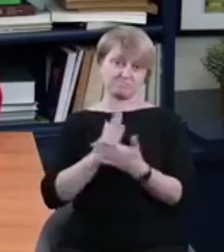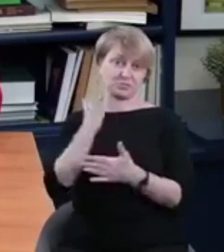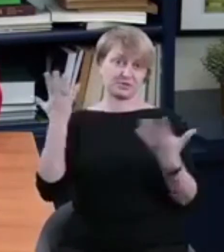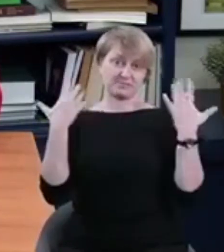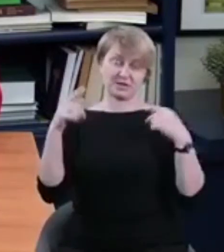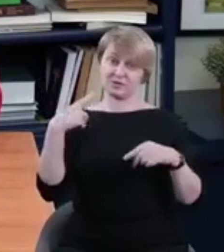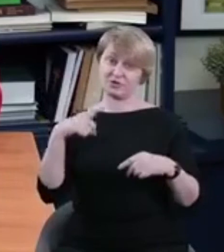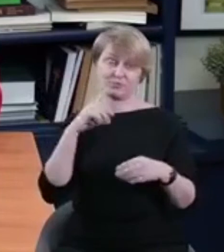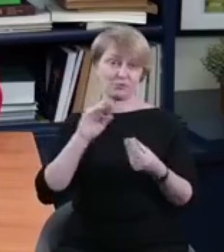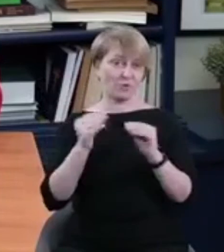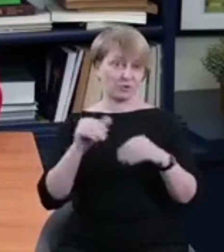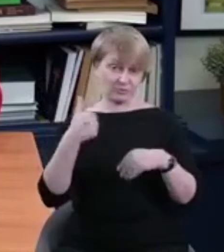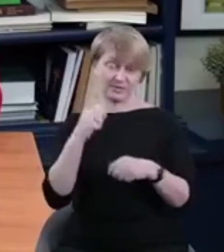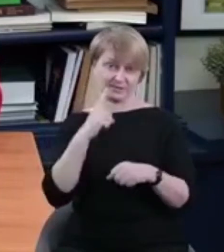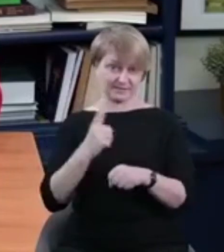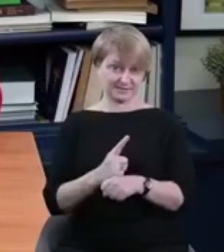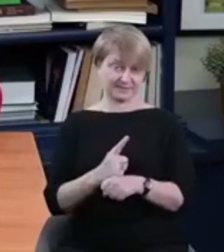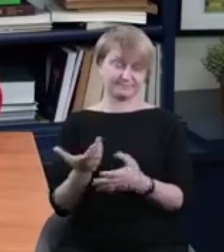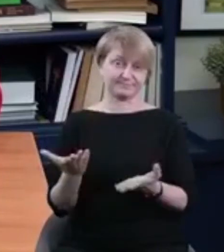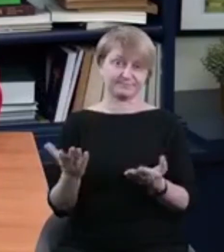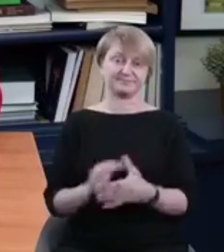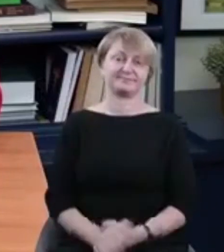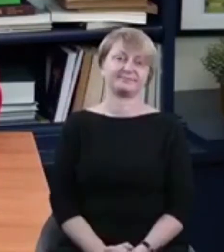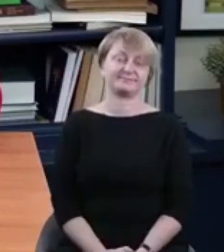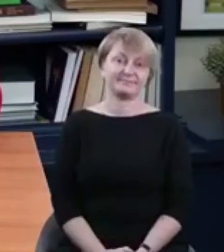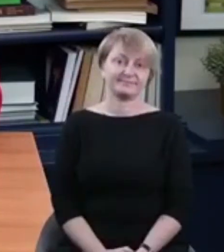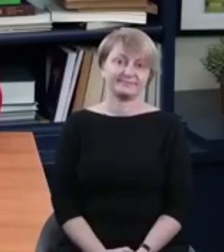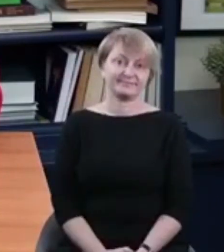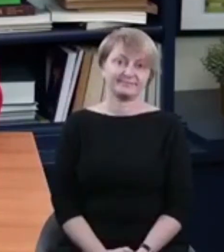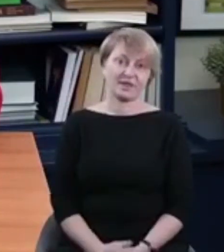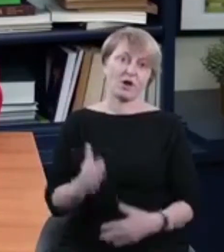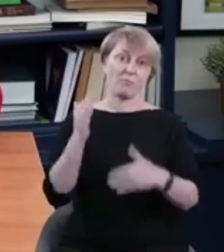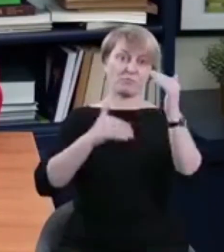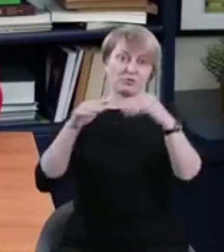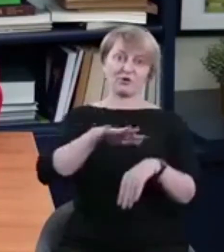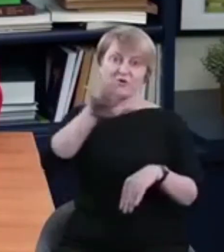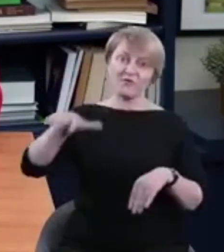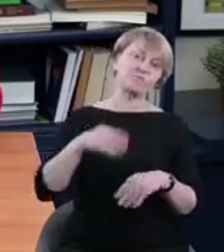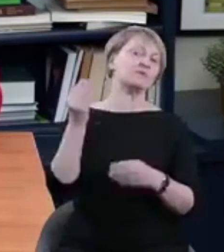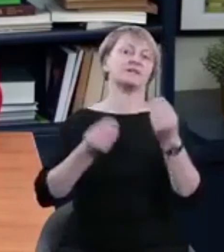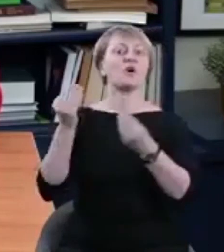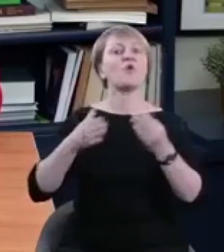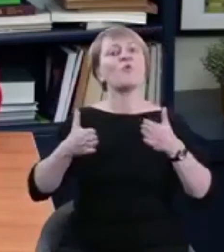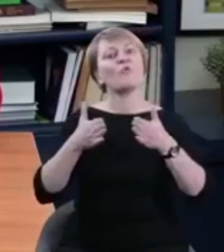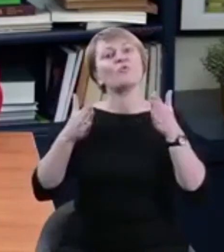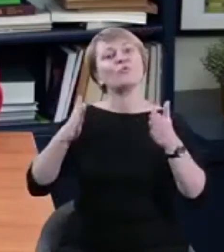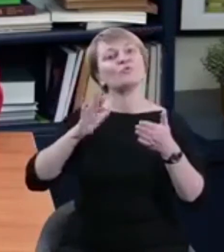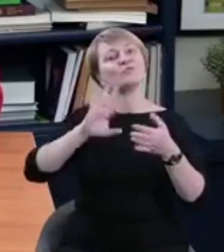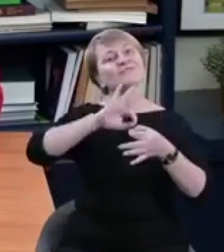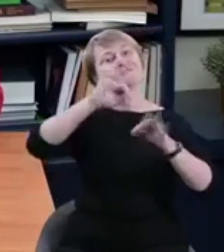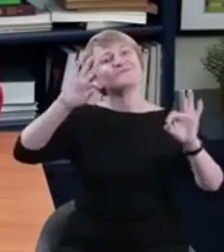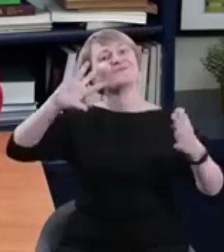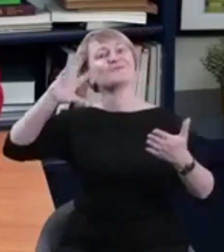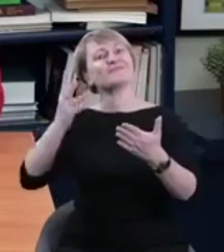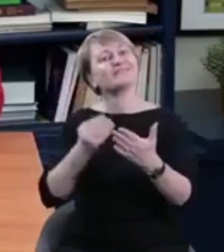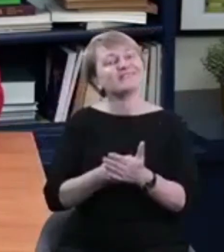było problemu z wydaniem takiej decyzji cześć budowa placu zabaw przy ulicy złotej i srebrnej w zeszłym roku ten